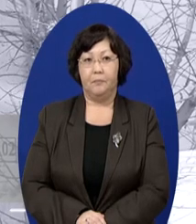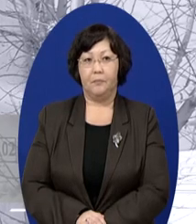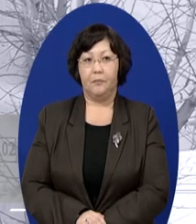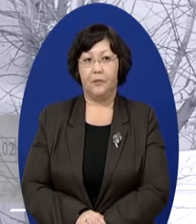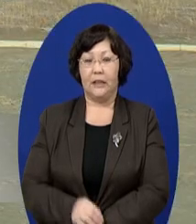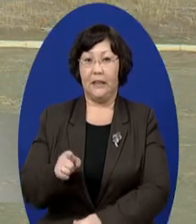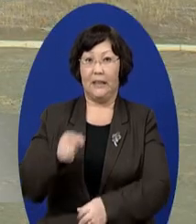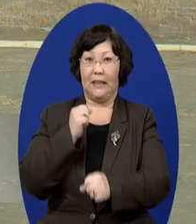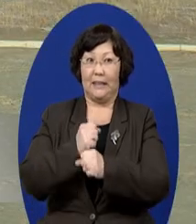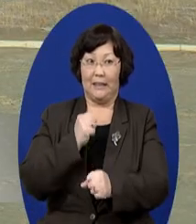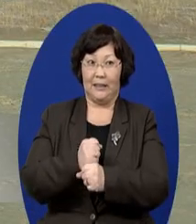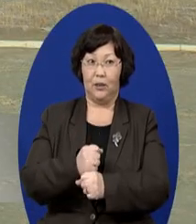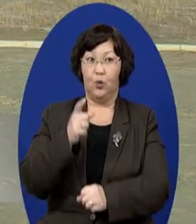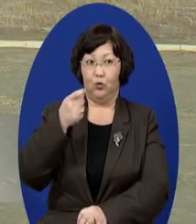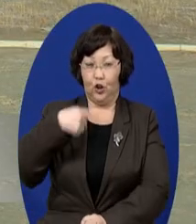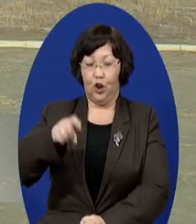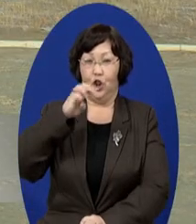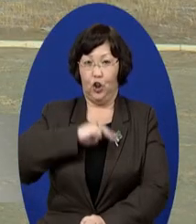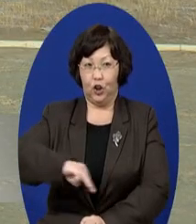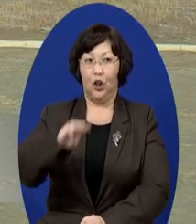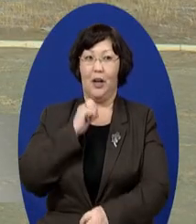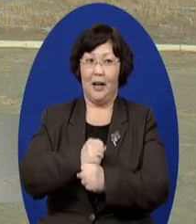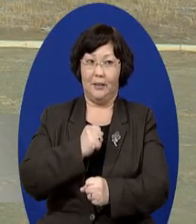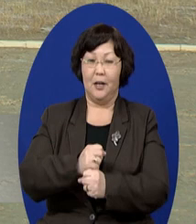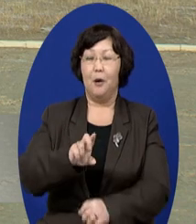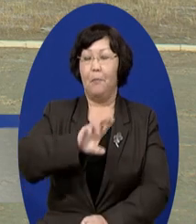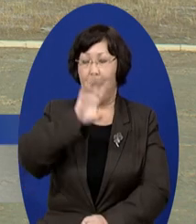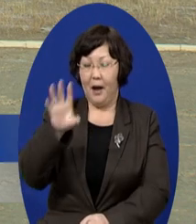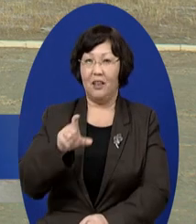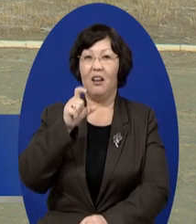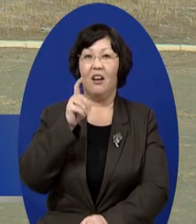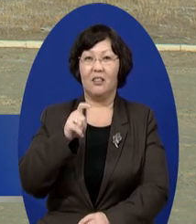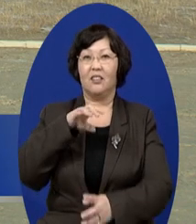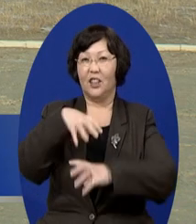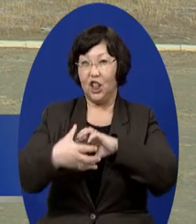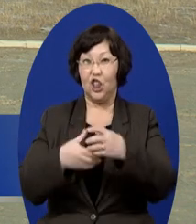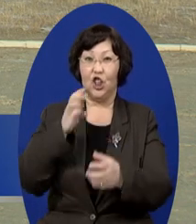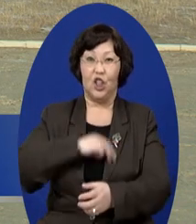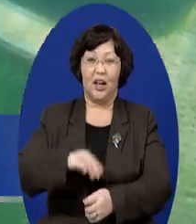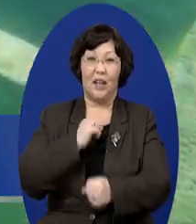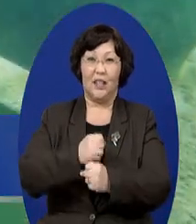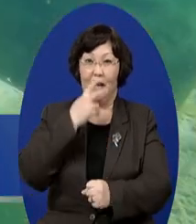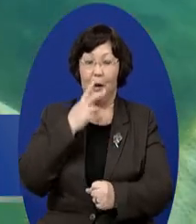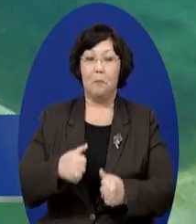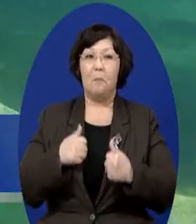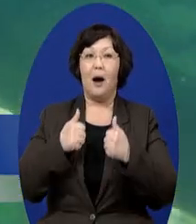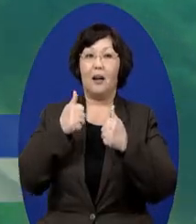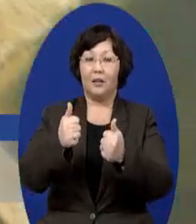Энэ ажил дээр бол одоо хүний төлөө ажиллаж байгаагаараа бас байгаль эртлэгийнхэн төлөө ажиллаж байгаагаар бол ахлахч явдаг.